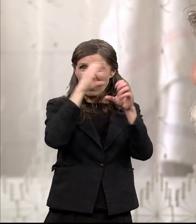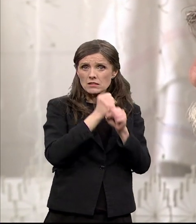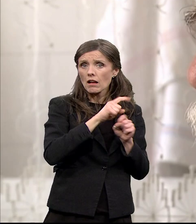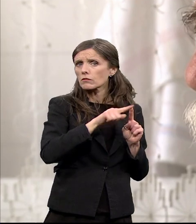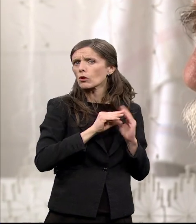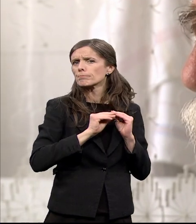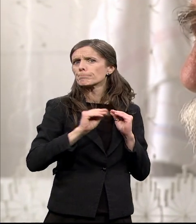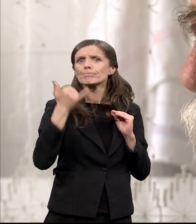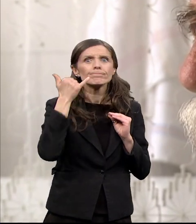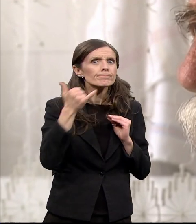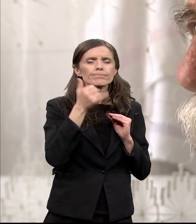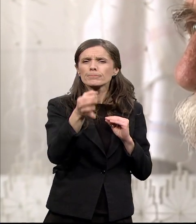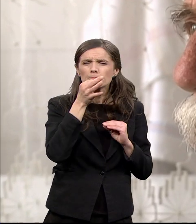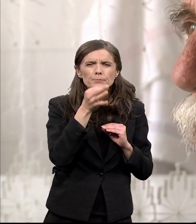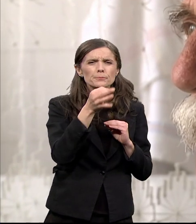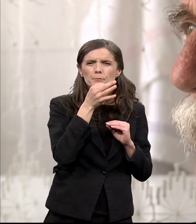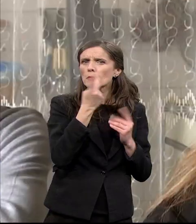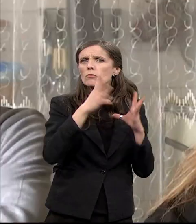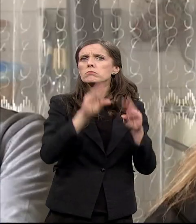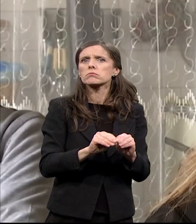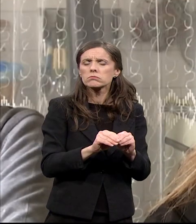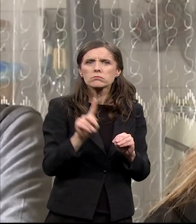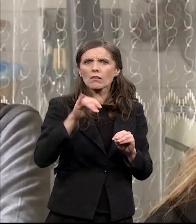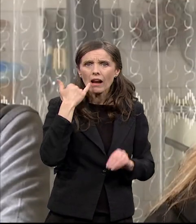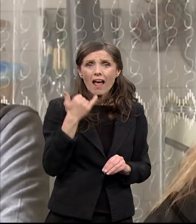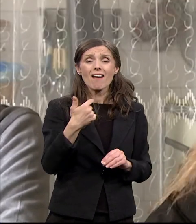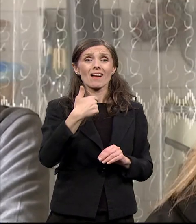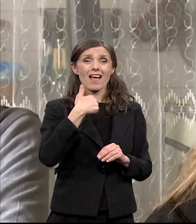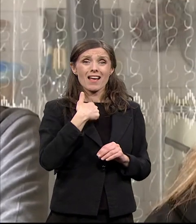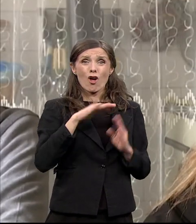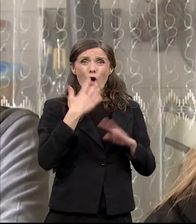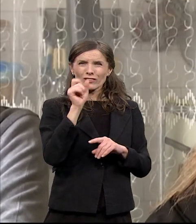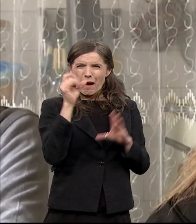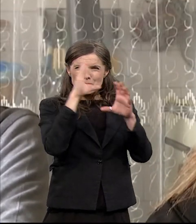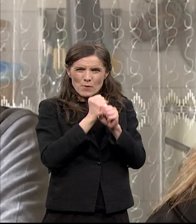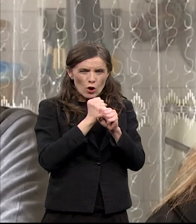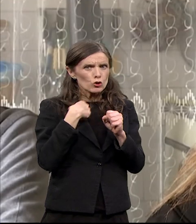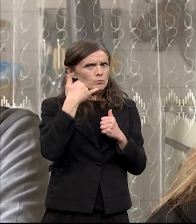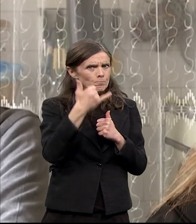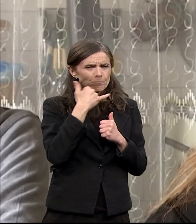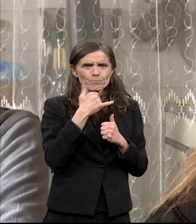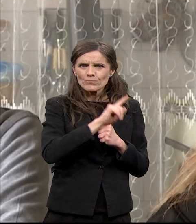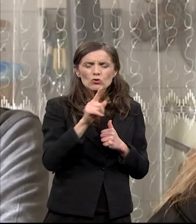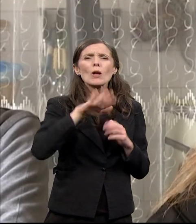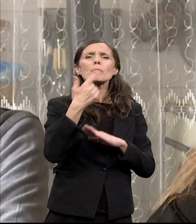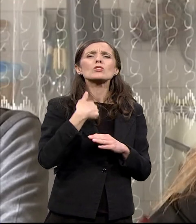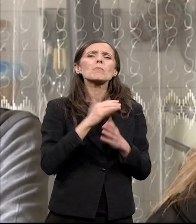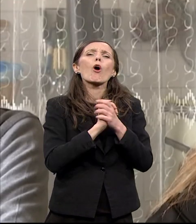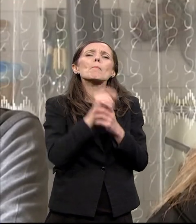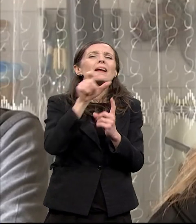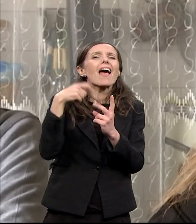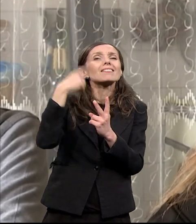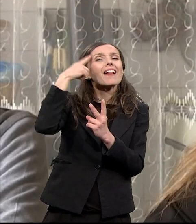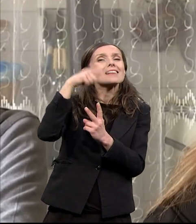nedostupan. Znači ja ne mogu da ga dobijem, on se ne javlja. Ja sam pokušavala posle od ponoći da ga zovem, pa sam ja onda zvala neke svoje prijatelje koje znam, koji